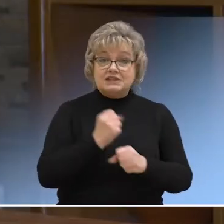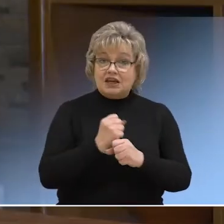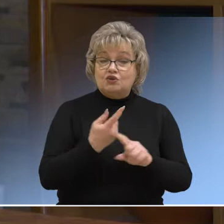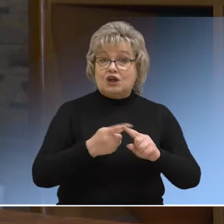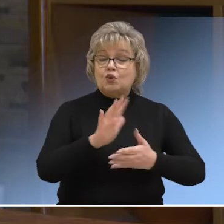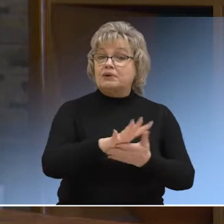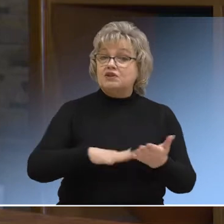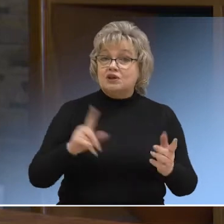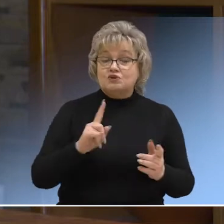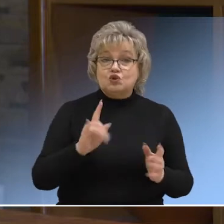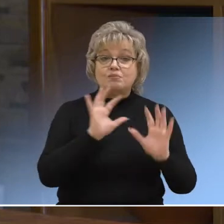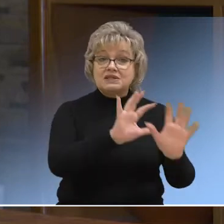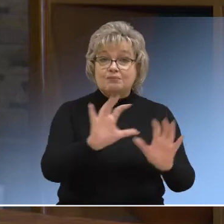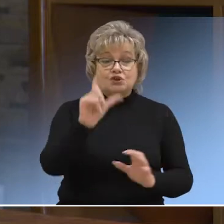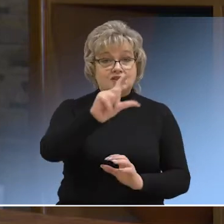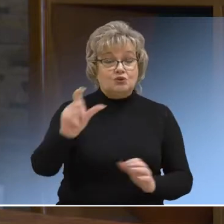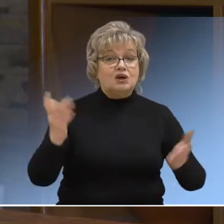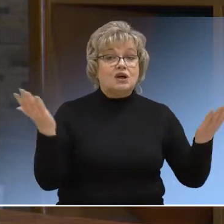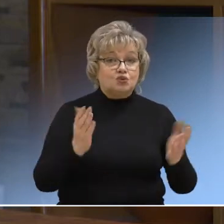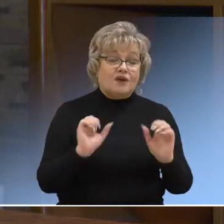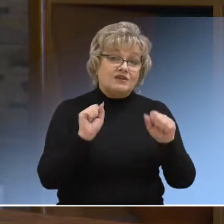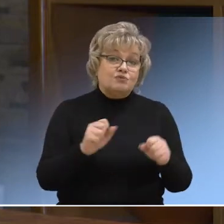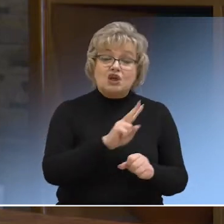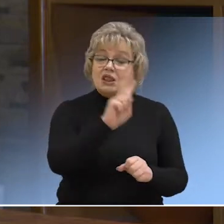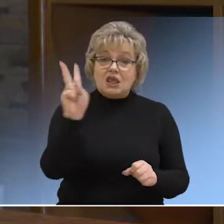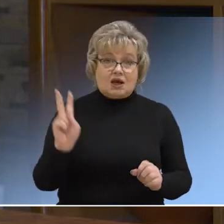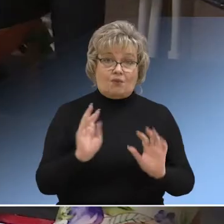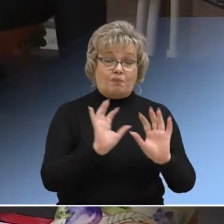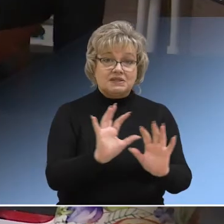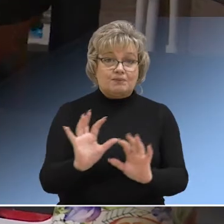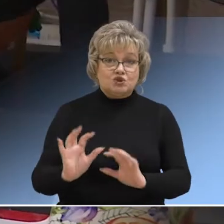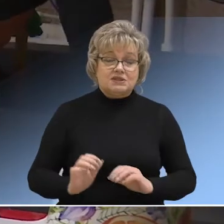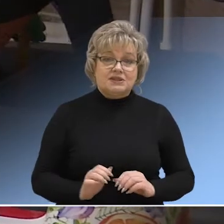эту всю продолжаем, чтобы заботиться о людях, о которых, ну, возможно, некому позаботиться.